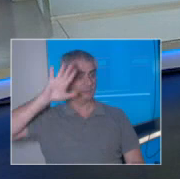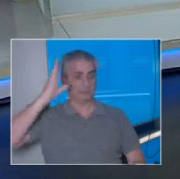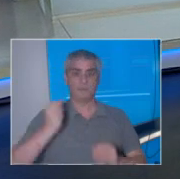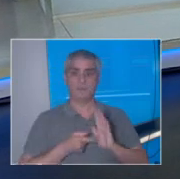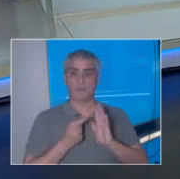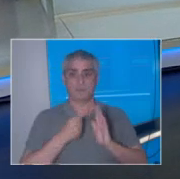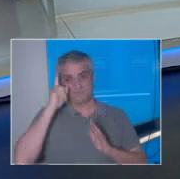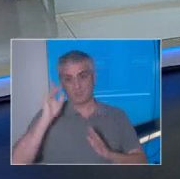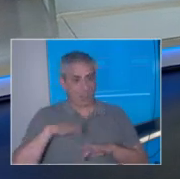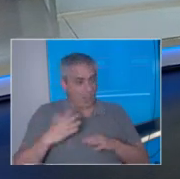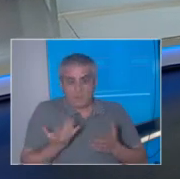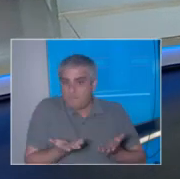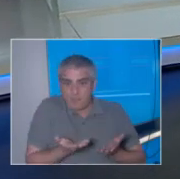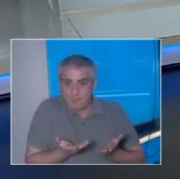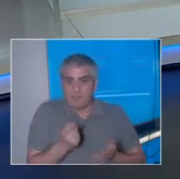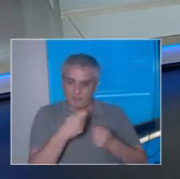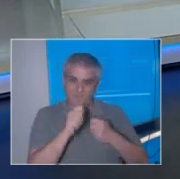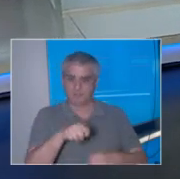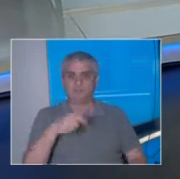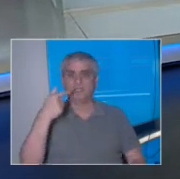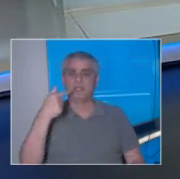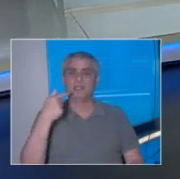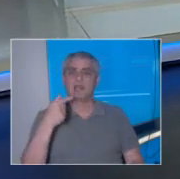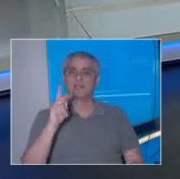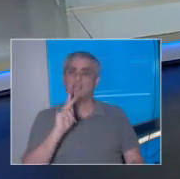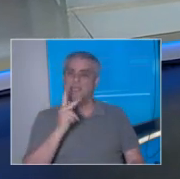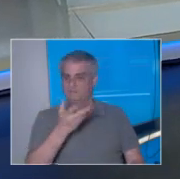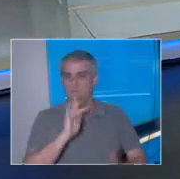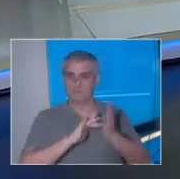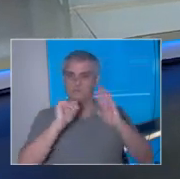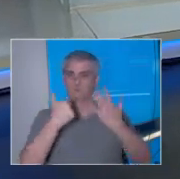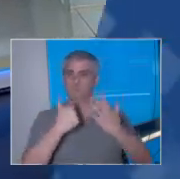מאוד פעמים, אתה לא יודע אפילו על מה? חבר הכנסת גלעד קריב במקום השישי.